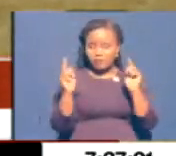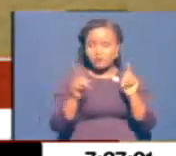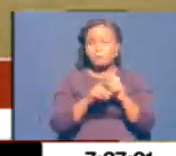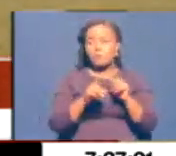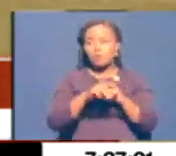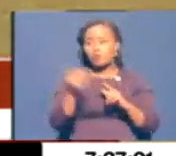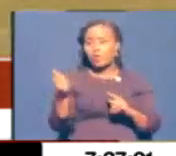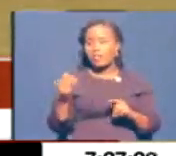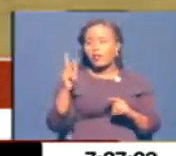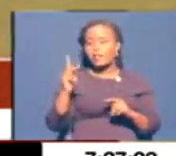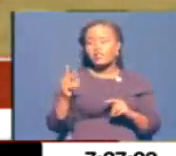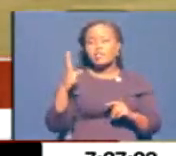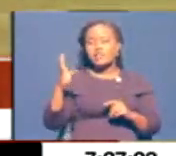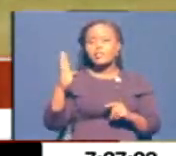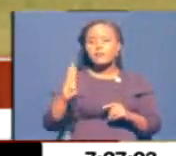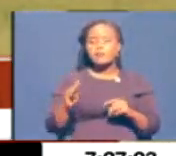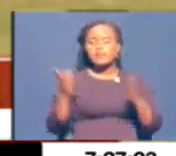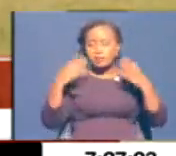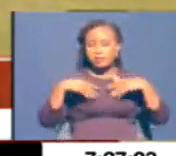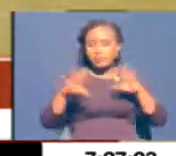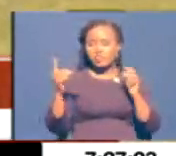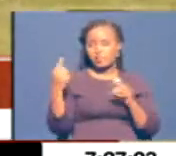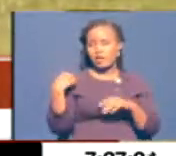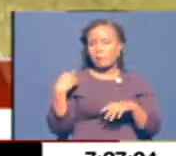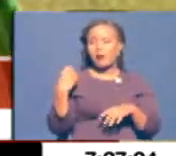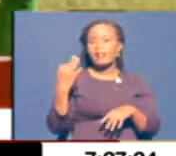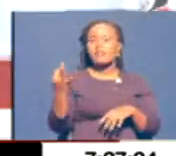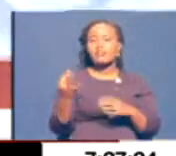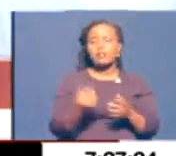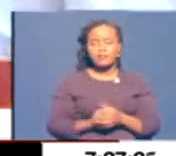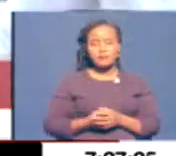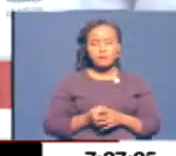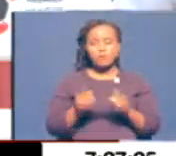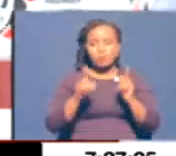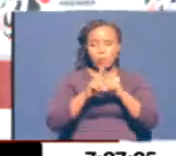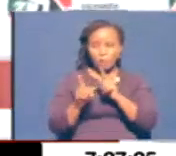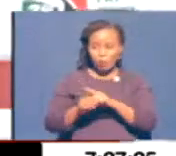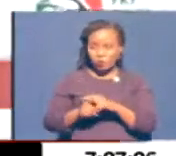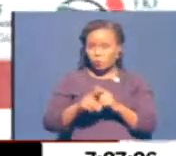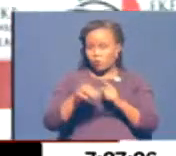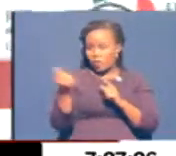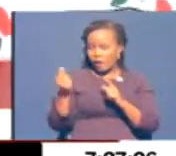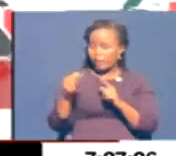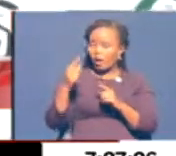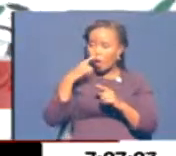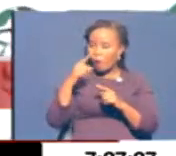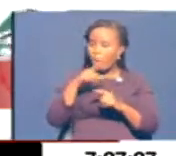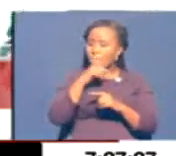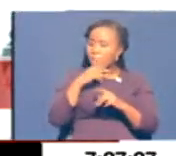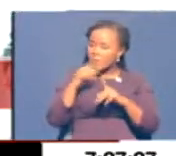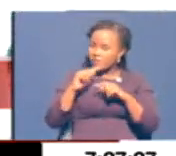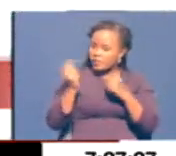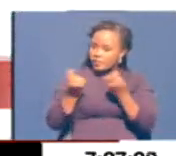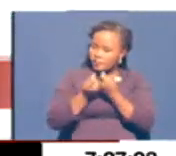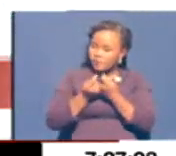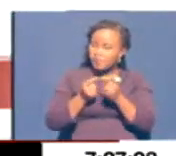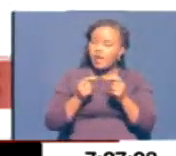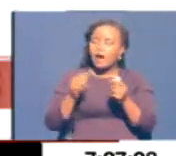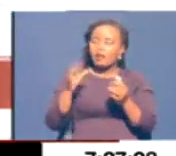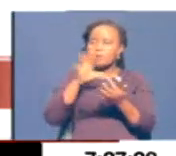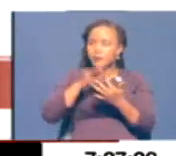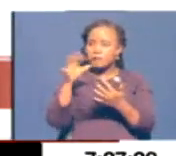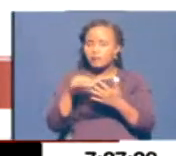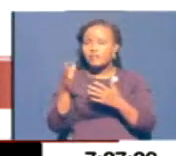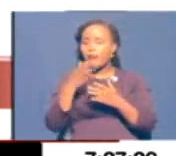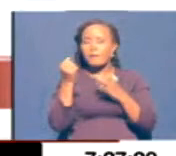KCB akamaliza katika nafasi ya 3. Wakati huo huo, mkufunzi wa Homeboys Nicholas Muyoti ametajwa kocha bora mwezi